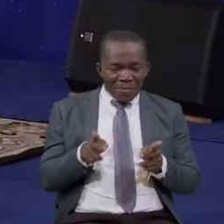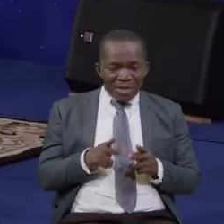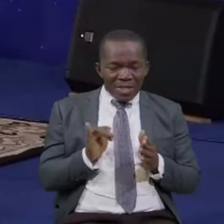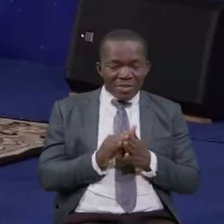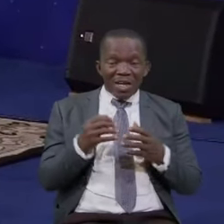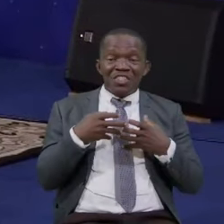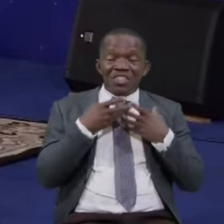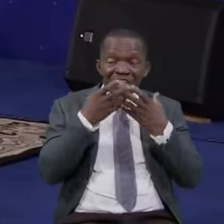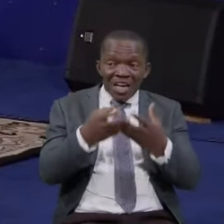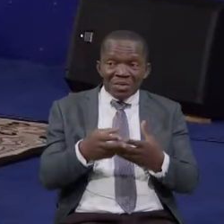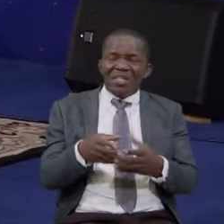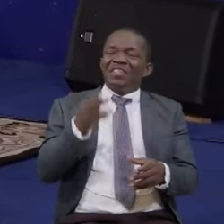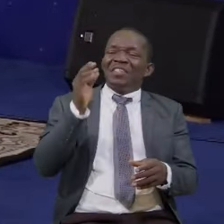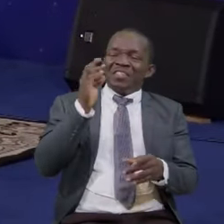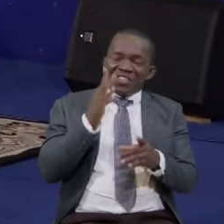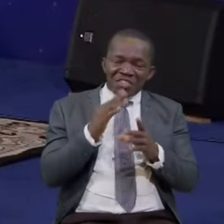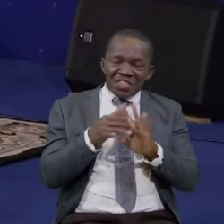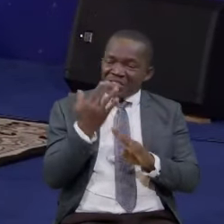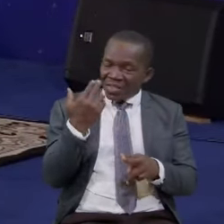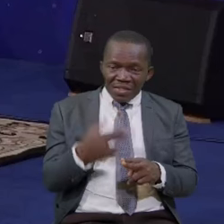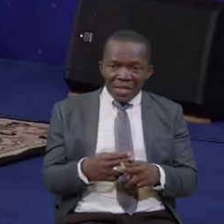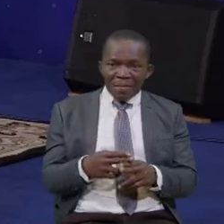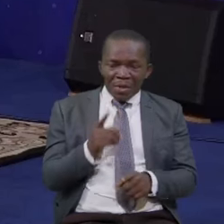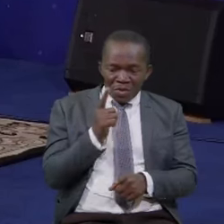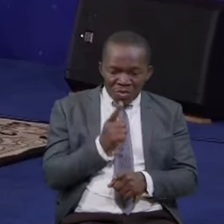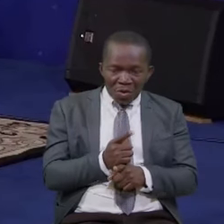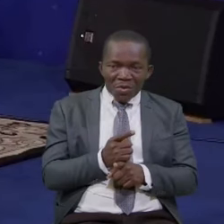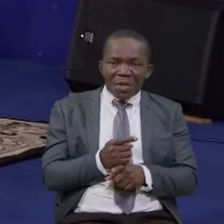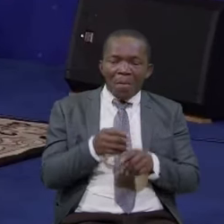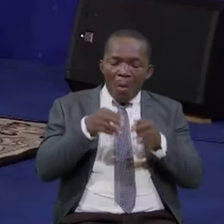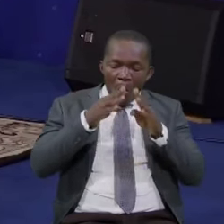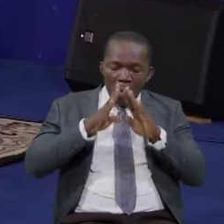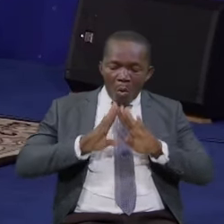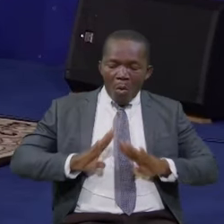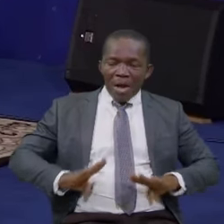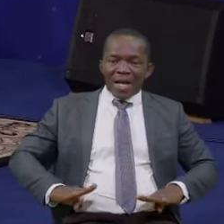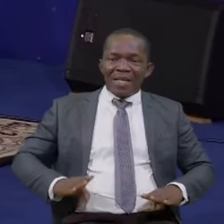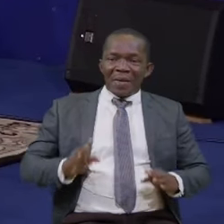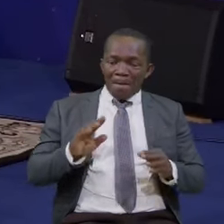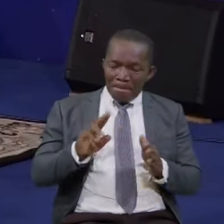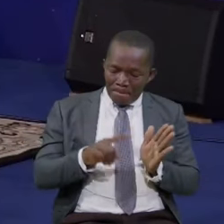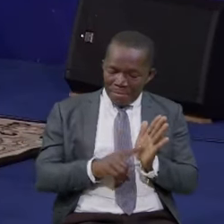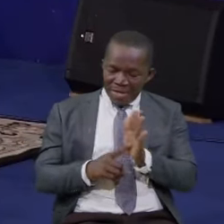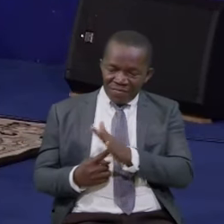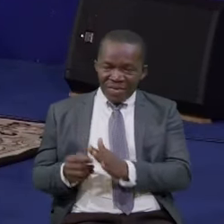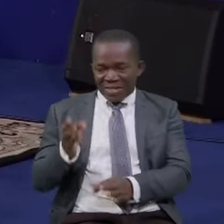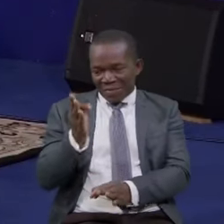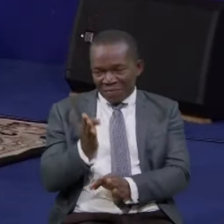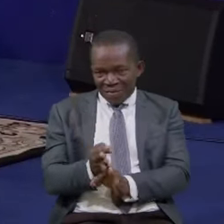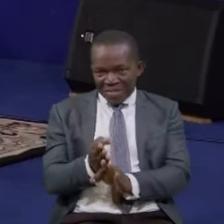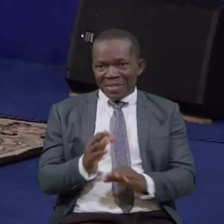sang de Jésus bon ce lieu c'est pas un lieu pour crier silence la foi silencieuse